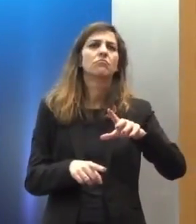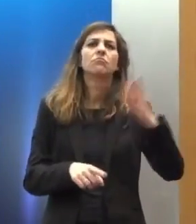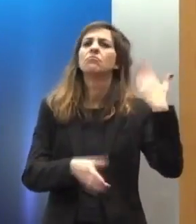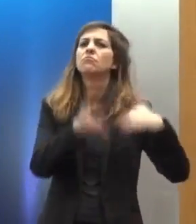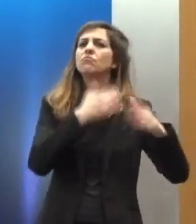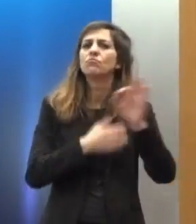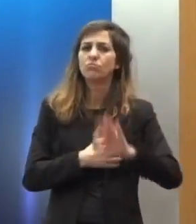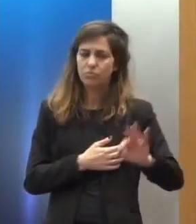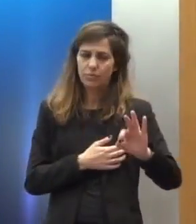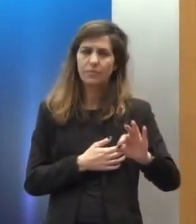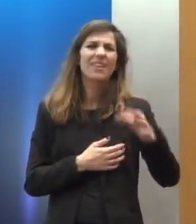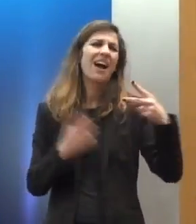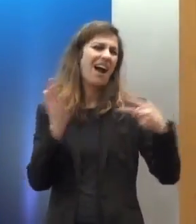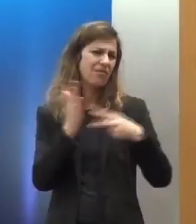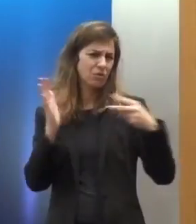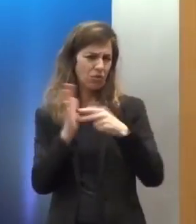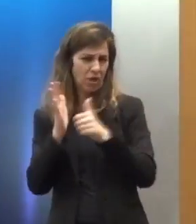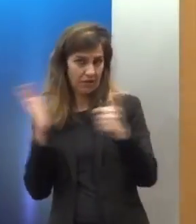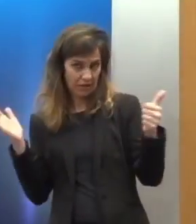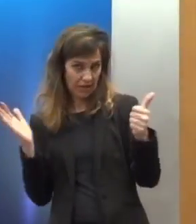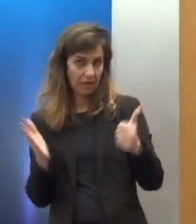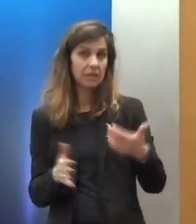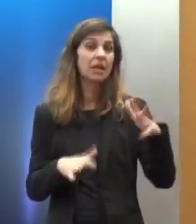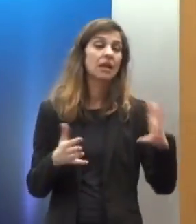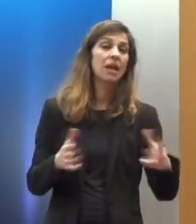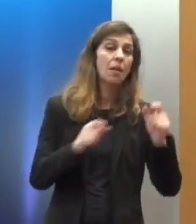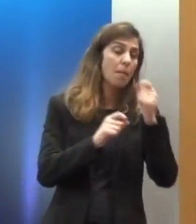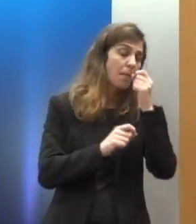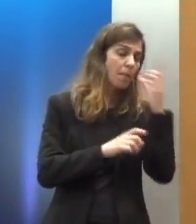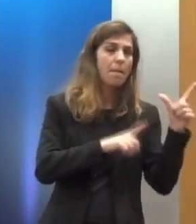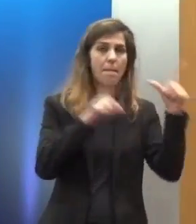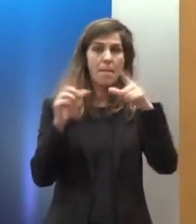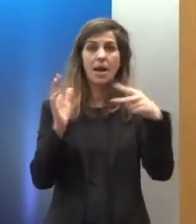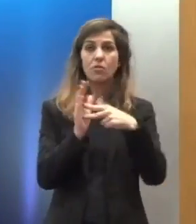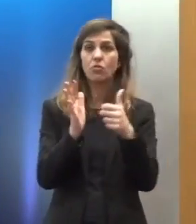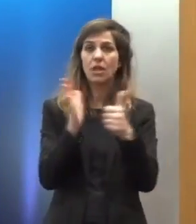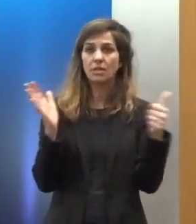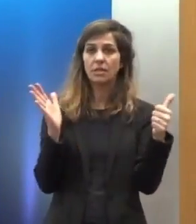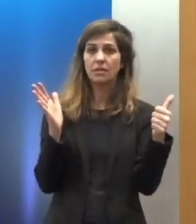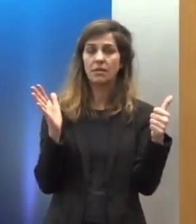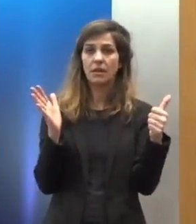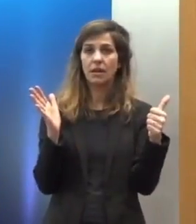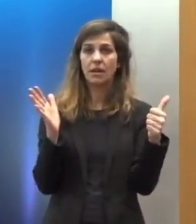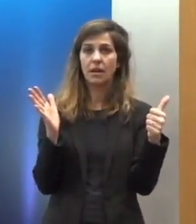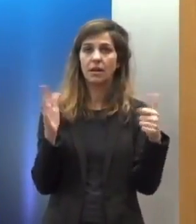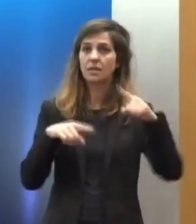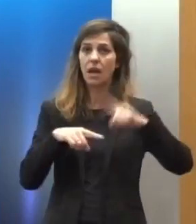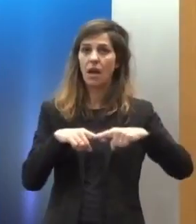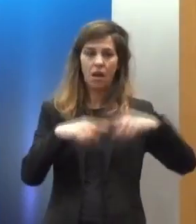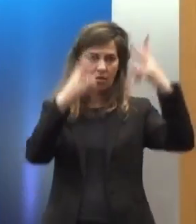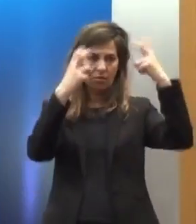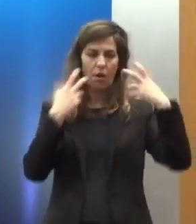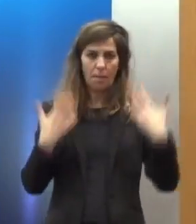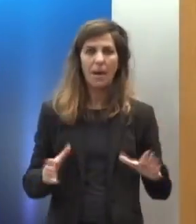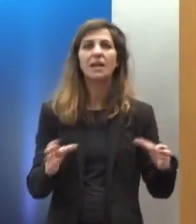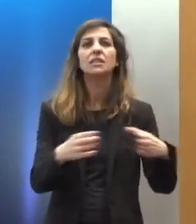Περιοδικής Αξιολόγησης, για την οποία η χώρα μας τον Μάιο του 2016 εξετάστηκε ενώπιον του Συμβουλίου